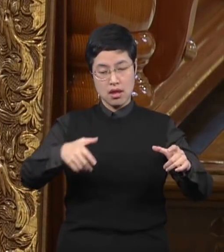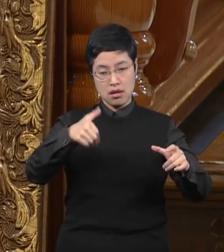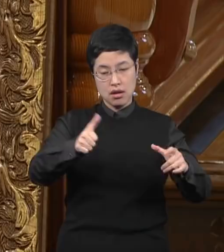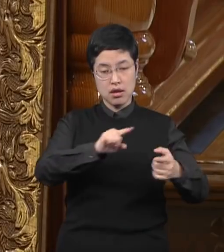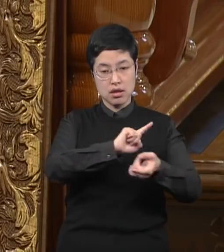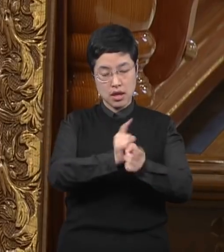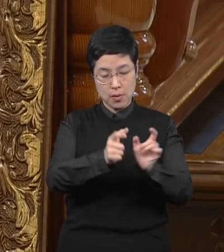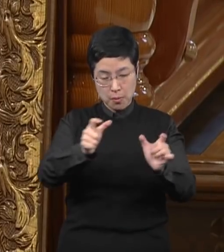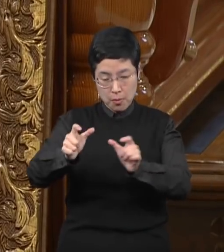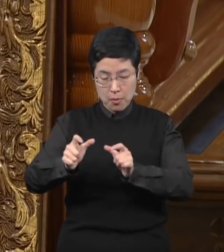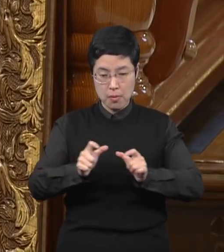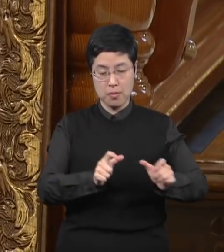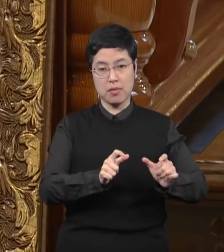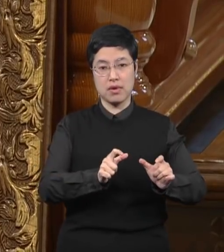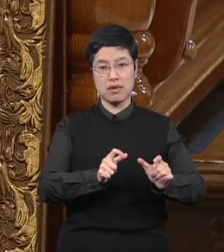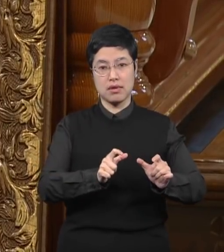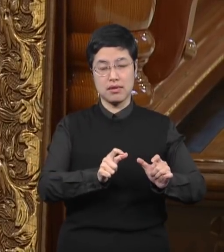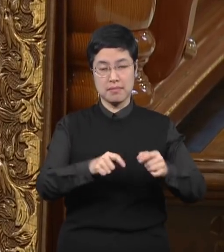공동사목 실천,